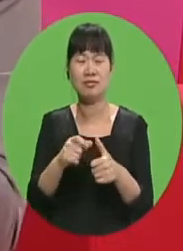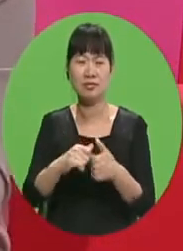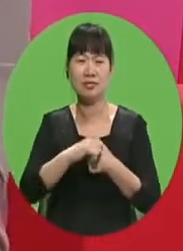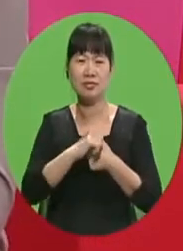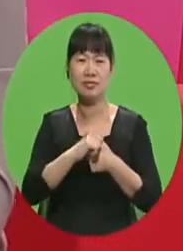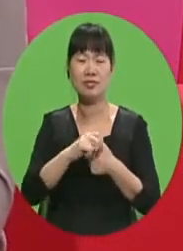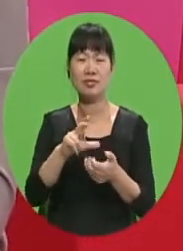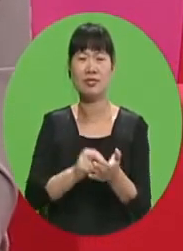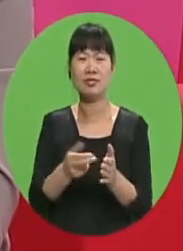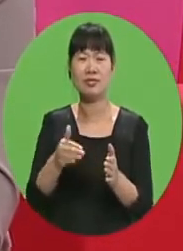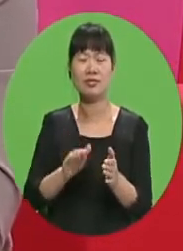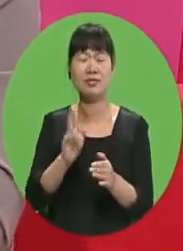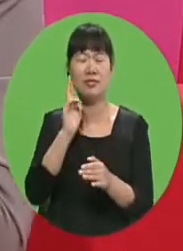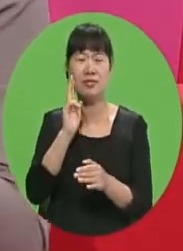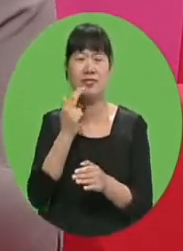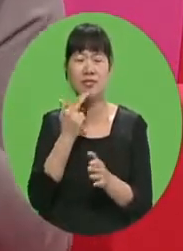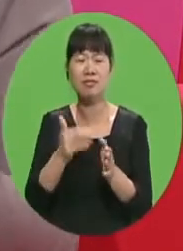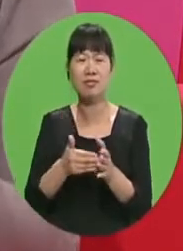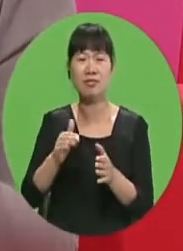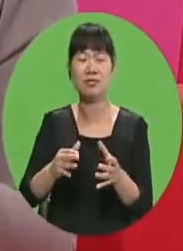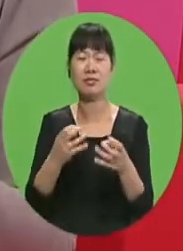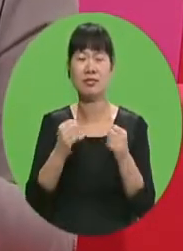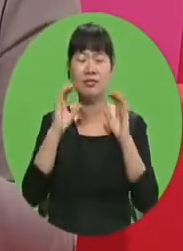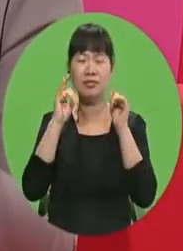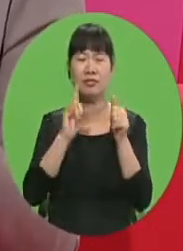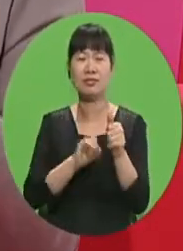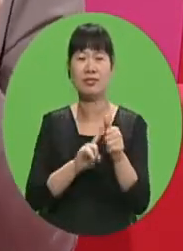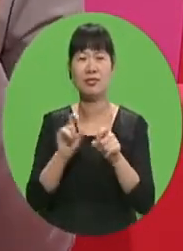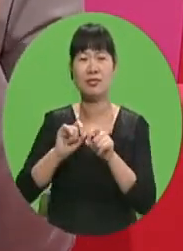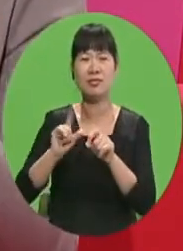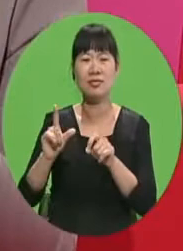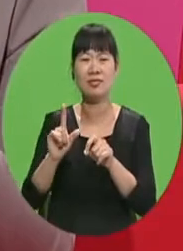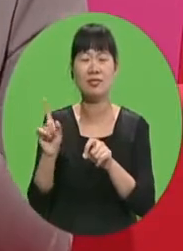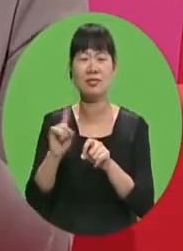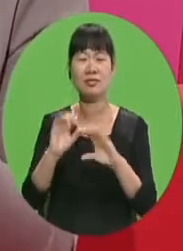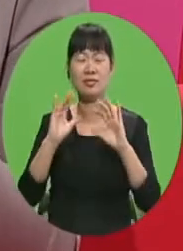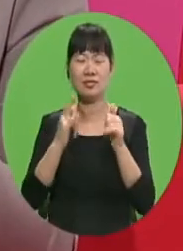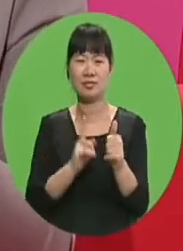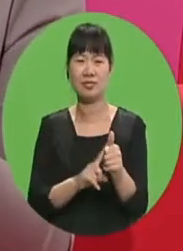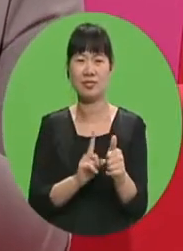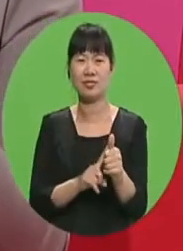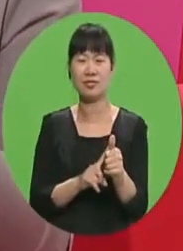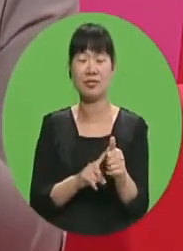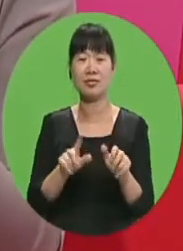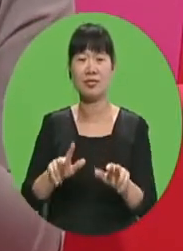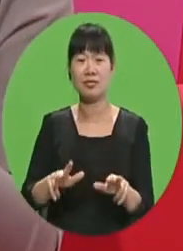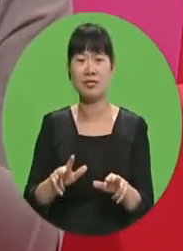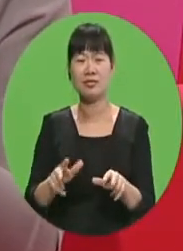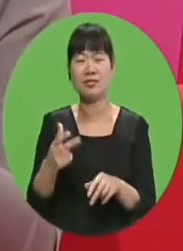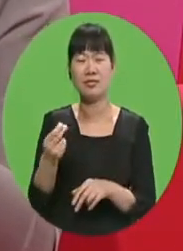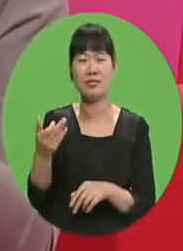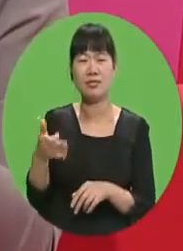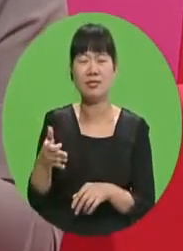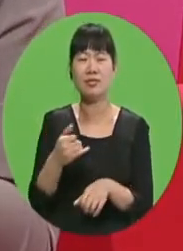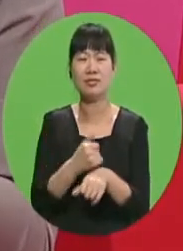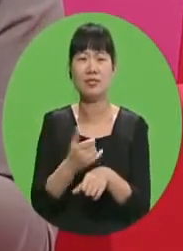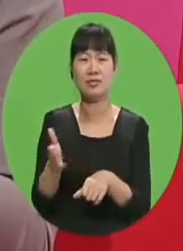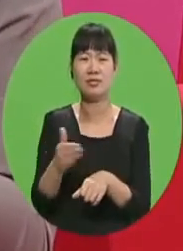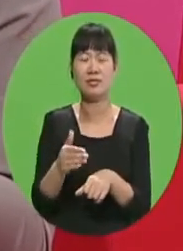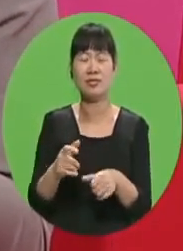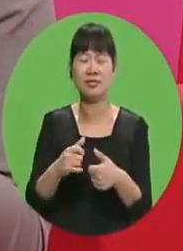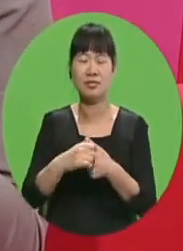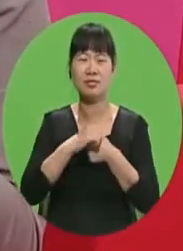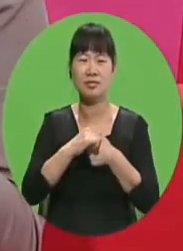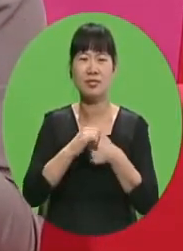근데 그렇게 극단적으로 가지 않는다 하더라도 많은 아이들은 대부분 하여튼 모든 아이들은 이 대소변 훈련부터 엄마랑 씨름이